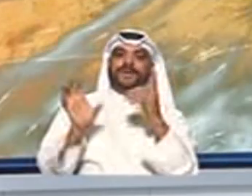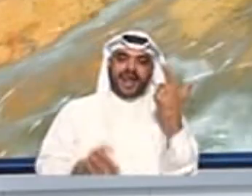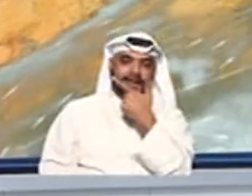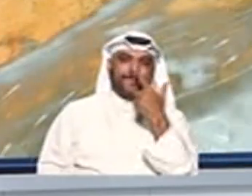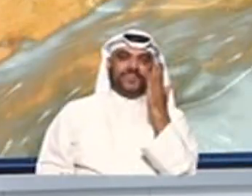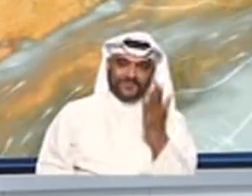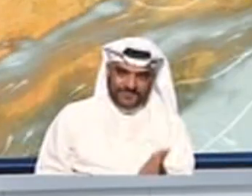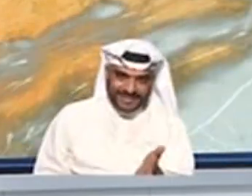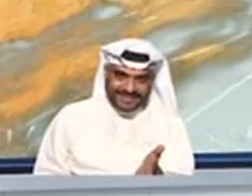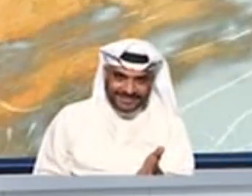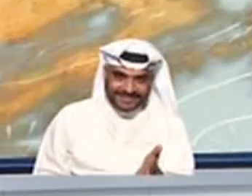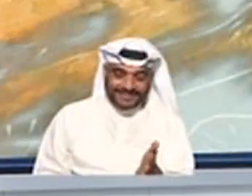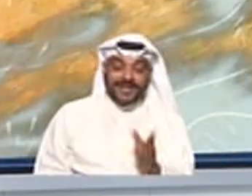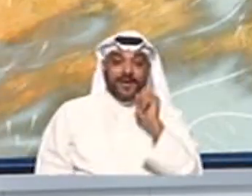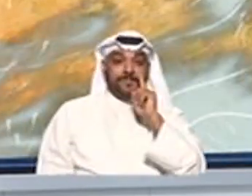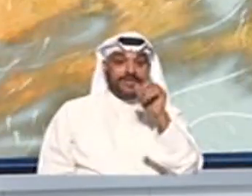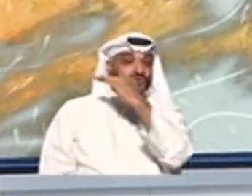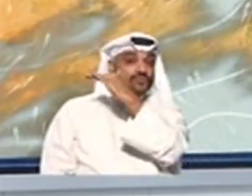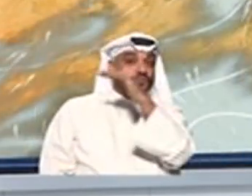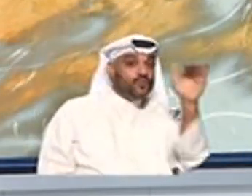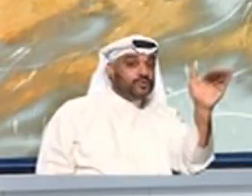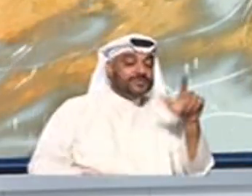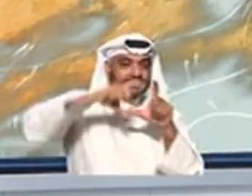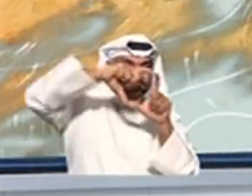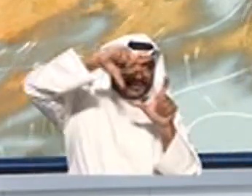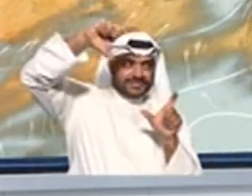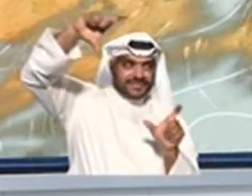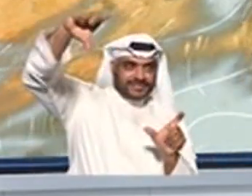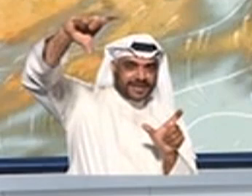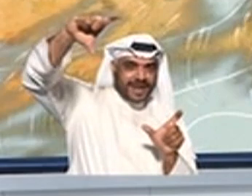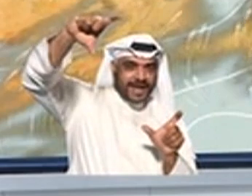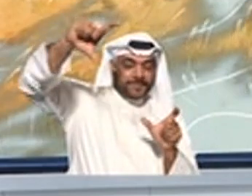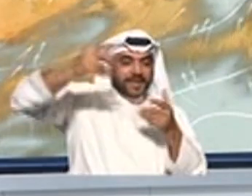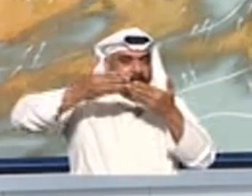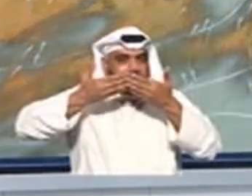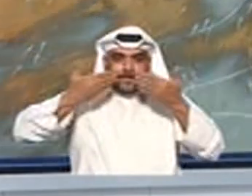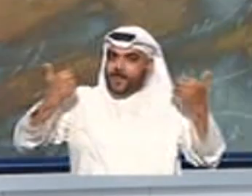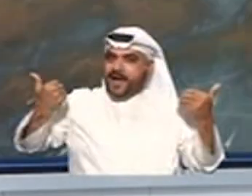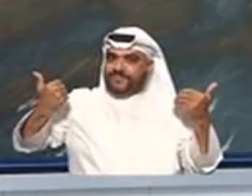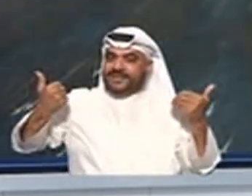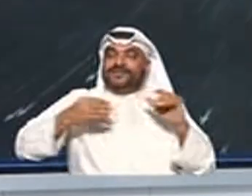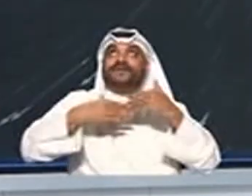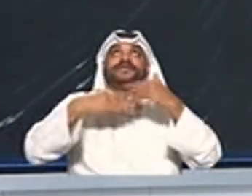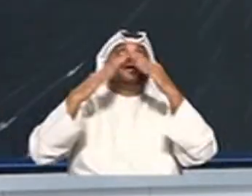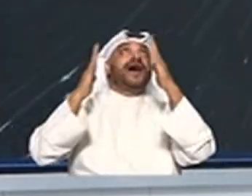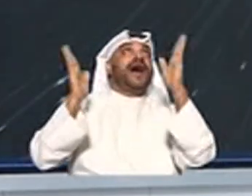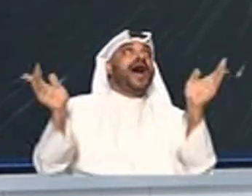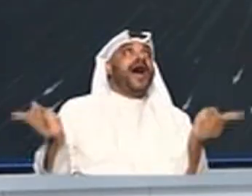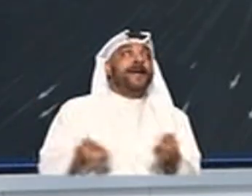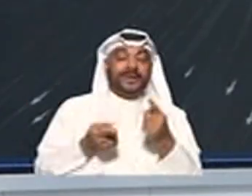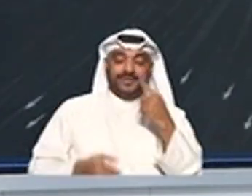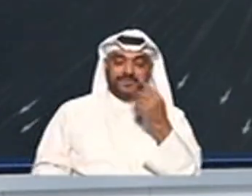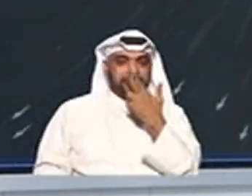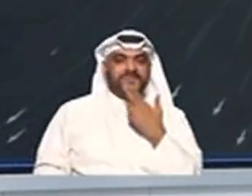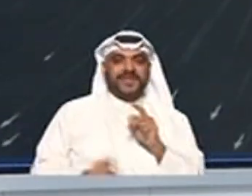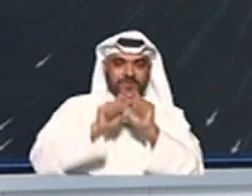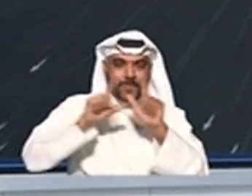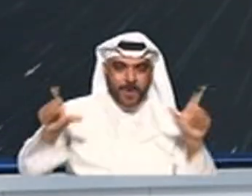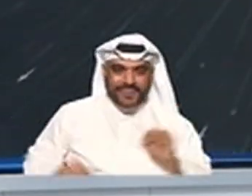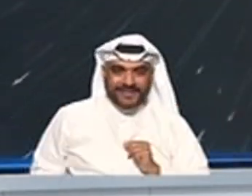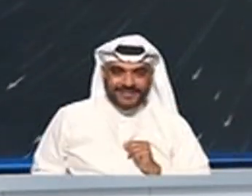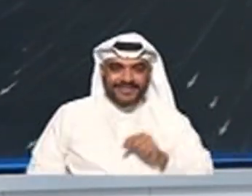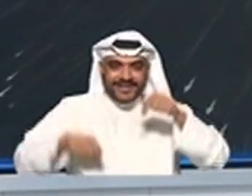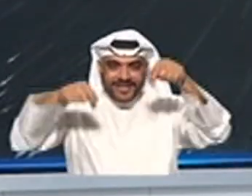لكن منتصف الجزيرة العربية وحتى شمالها سما صافية في أغلب الوقت حتى نهاية اليوم. الرياح شمالية غربية